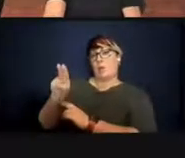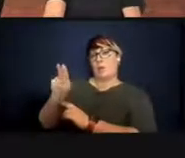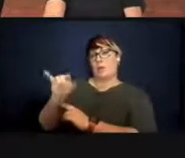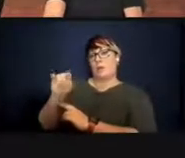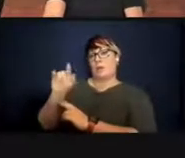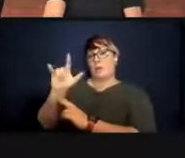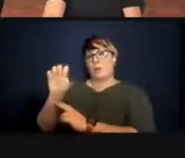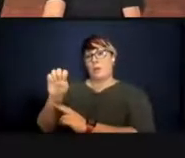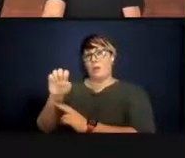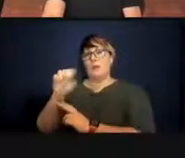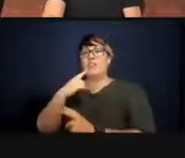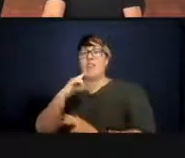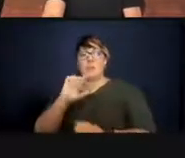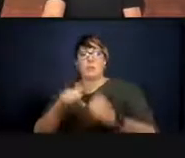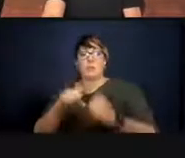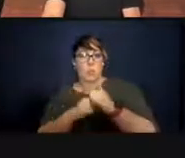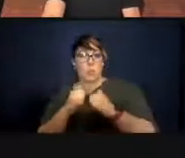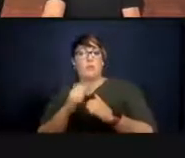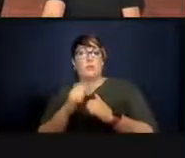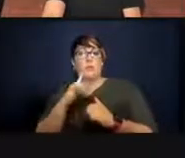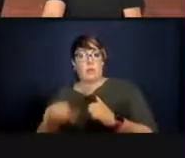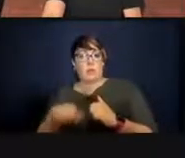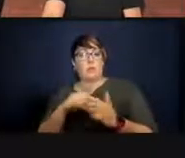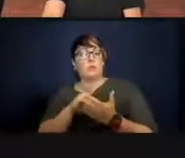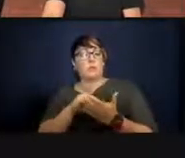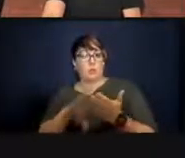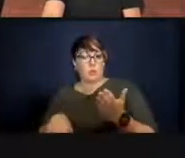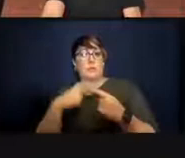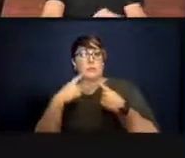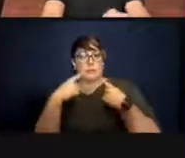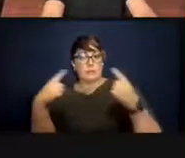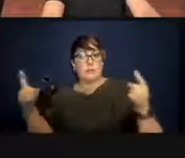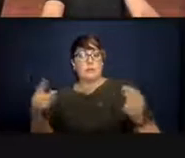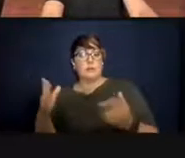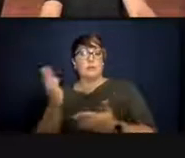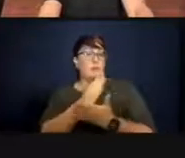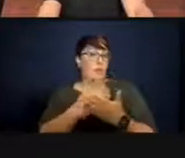Pia ni kuhakikisha kwamba tunaunga